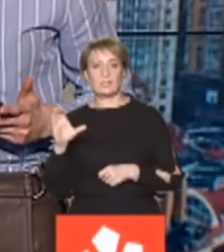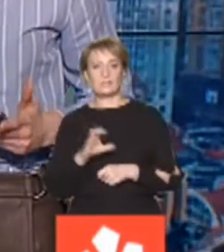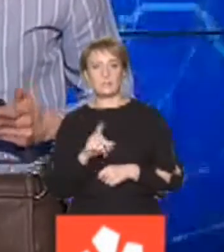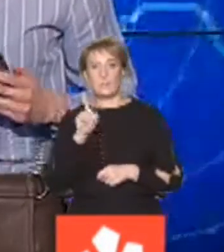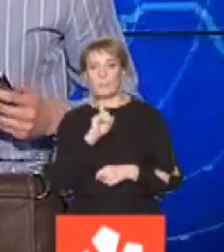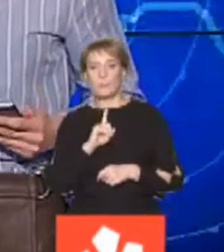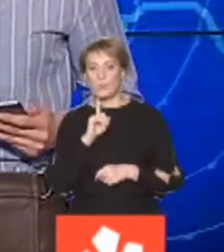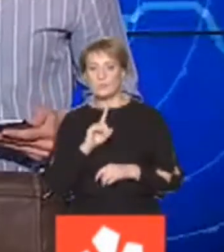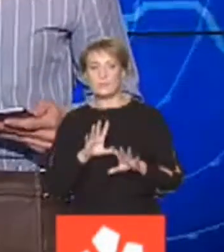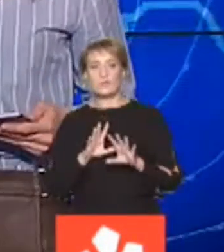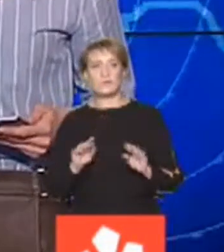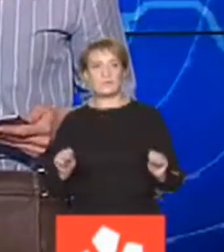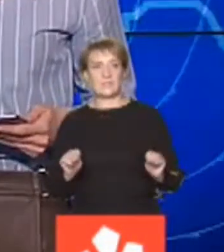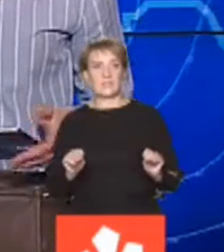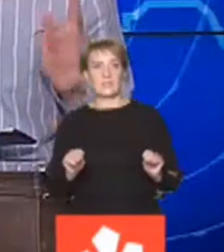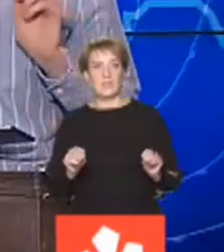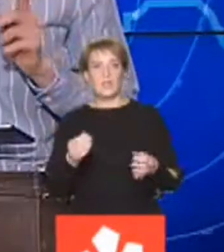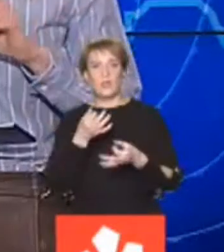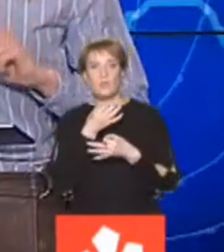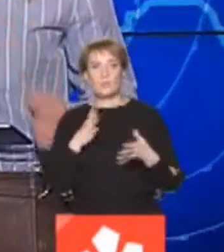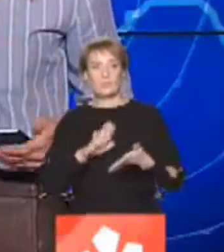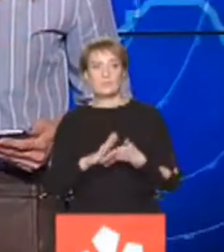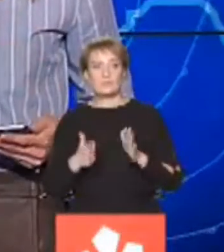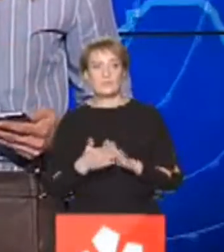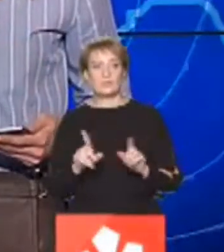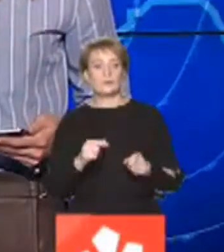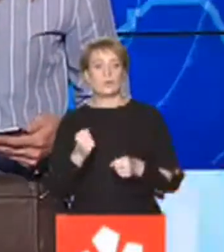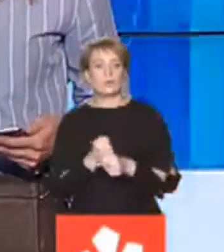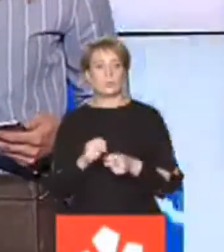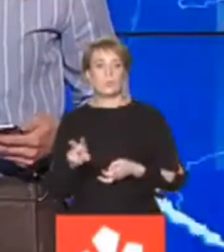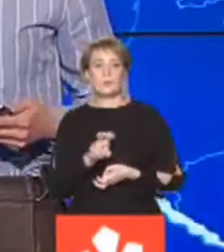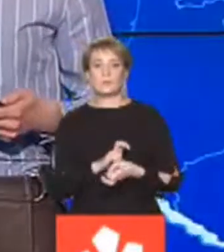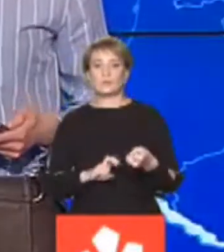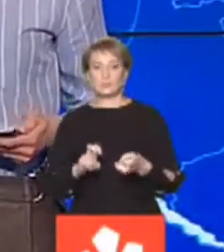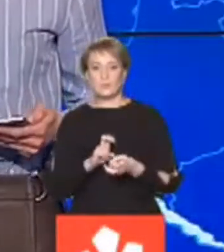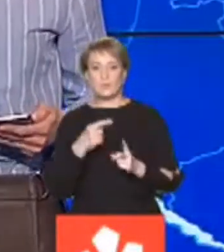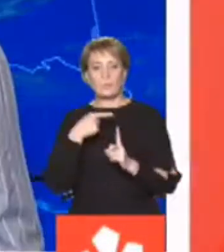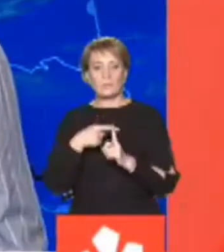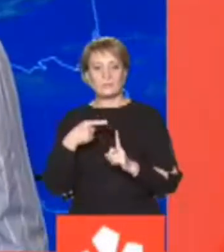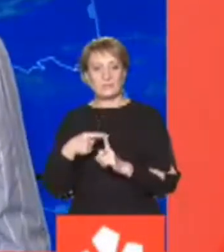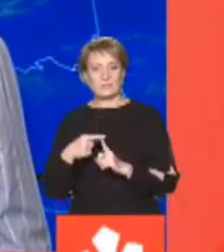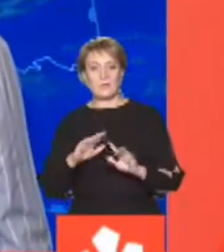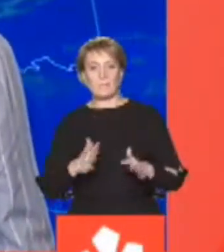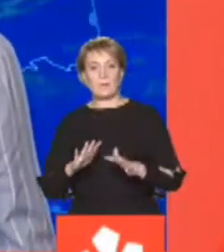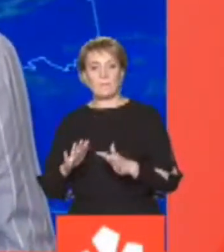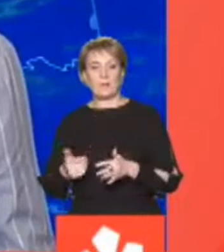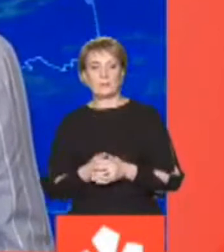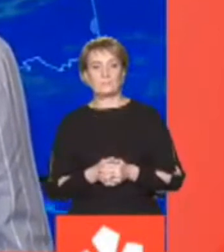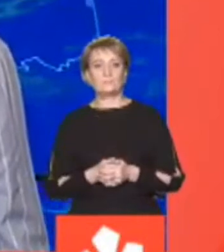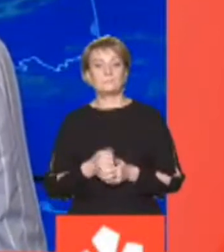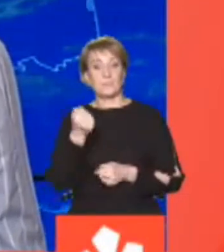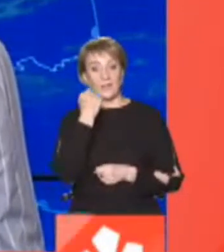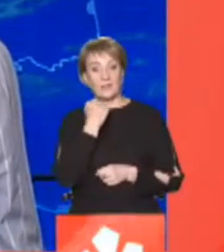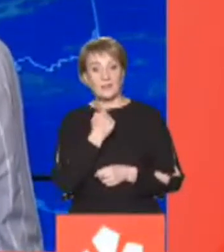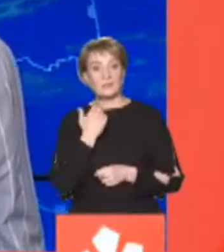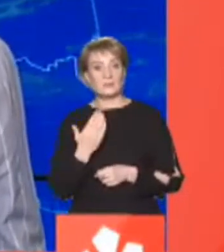що на цьому в мене все. У будь-якій ситуації, що робимо і шукаємо більше позитивних моментів. Спасибо. Колеги, вам